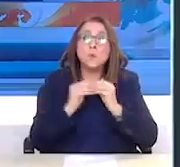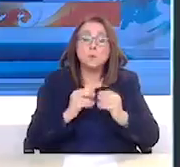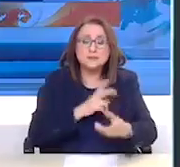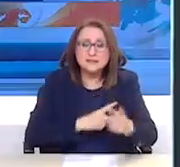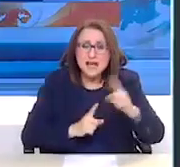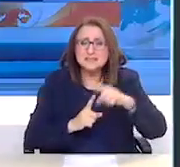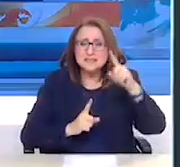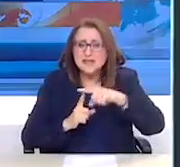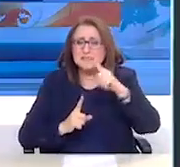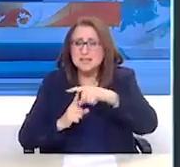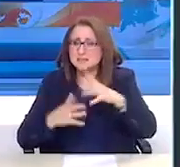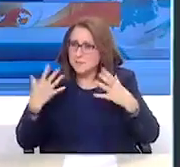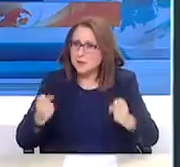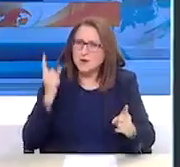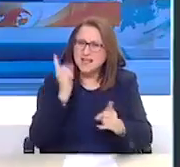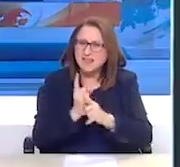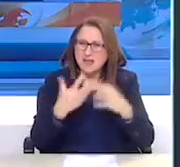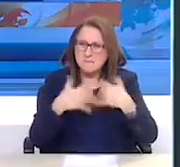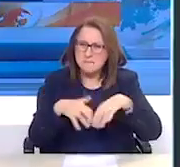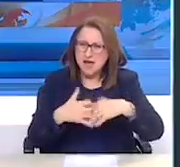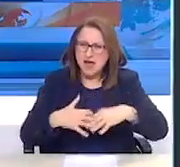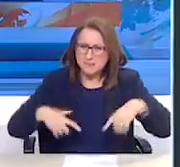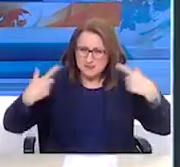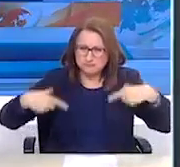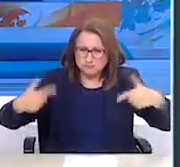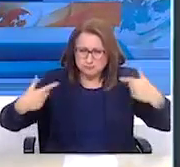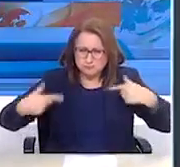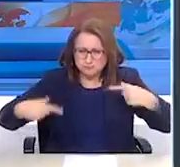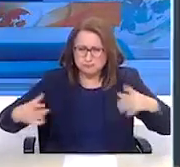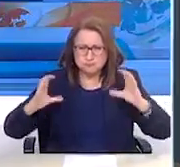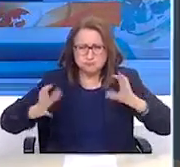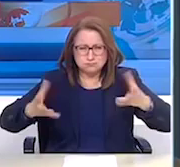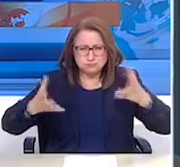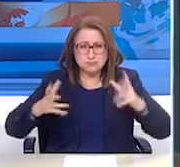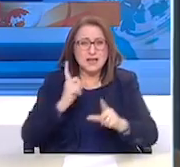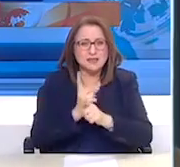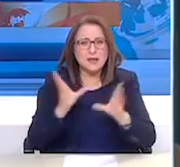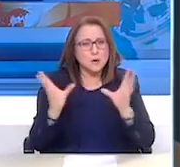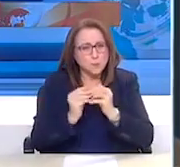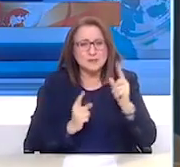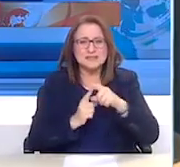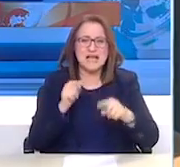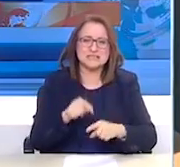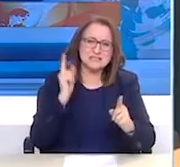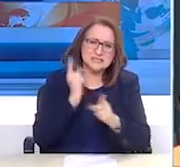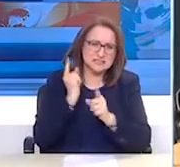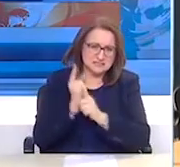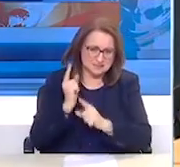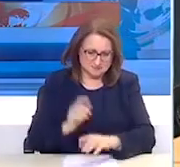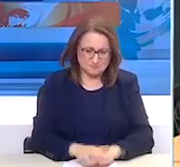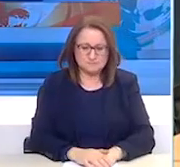αριθμό αντιδραστηρίων προκειμένου να διεξαχθούν αυτά τα τεστ. Τελευταία ερώτηση από την κυρία Σπαγαδόρου και το